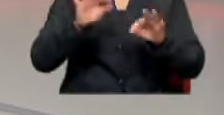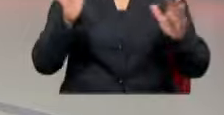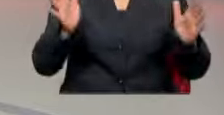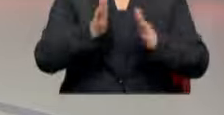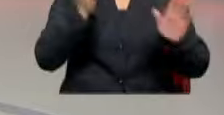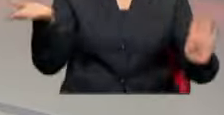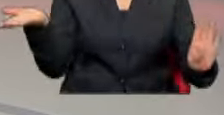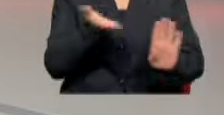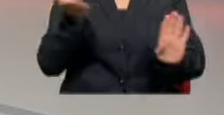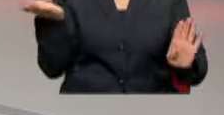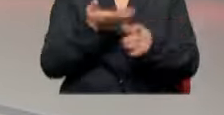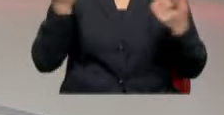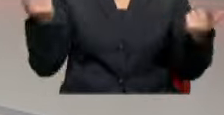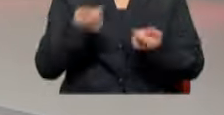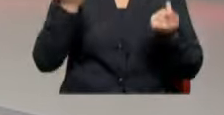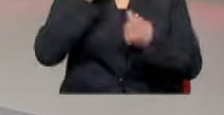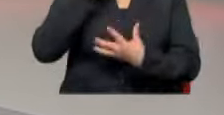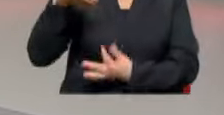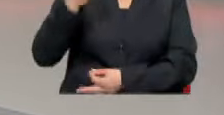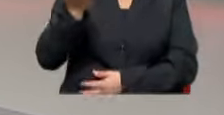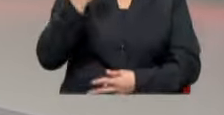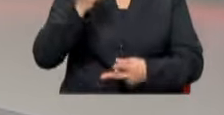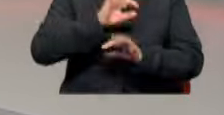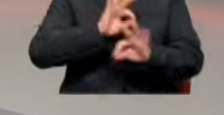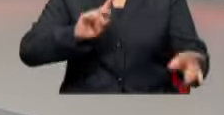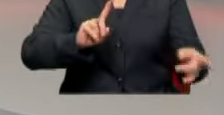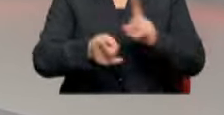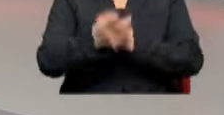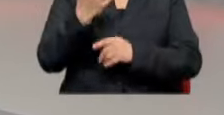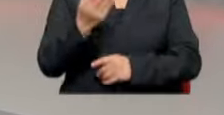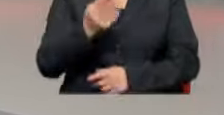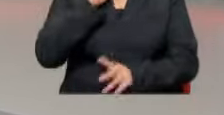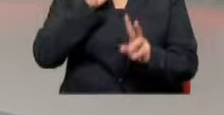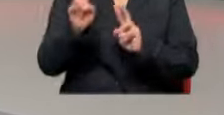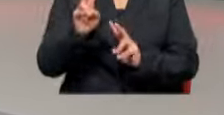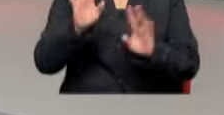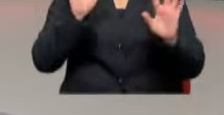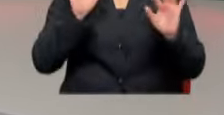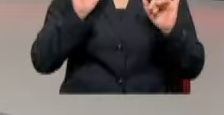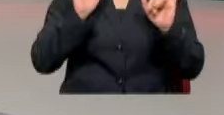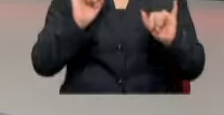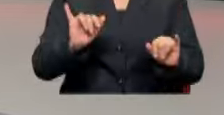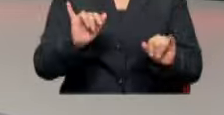kadar baltalamaya çalışsa da birileri, tam tersinin olduğunu da göreceksiniz. Tıpkı